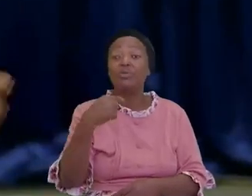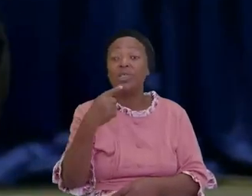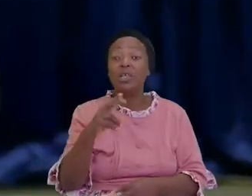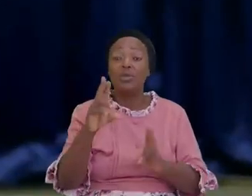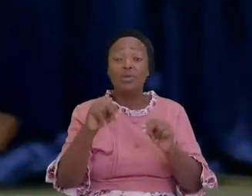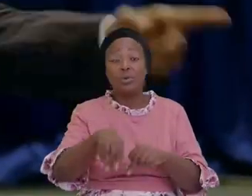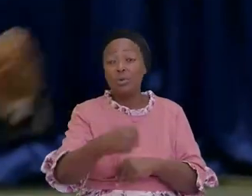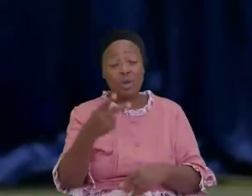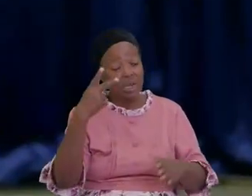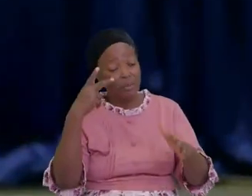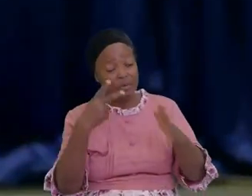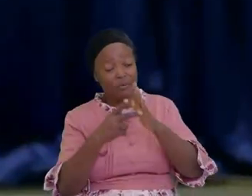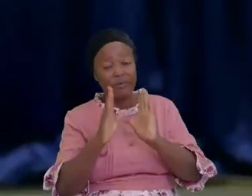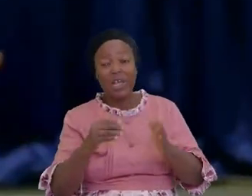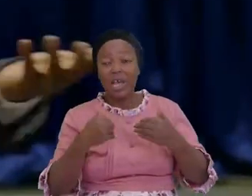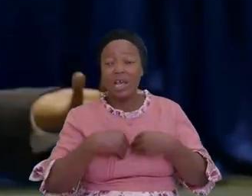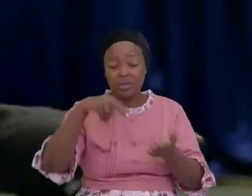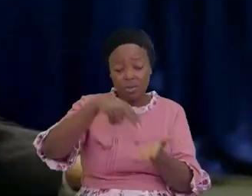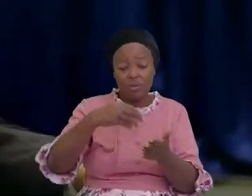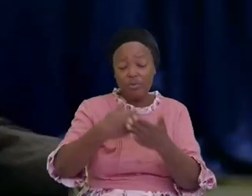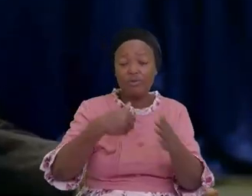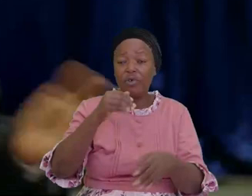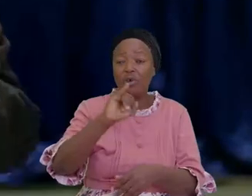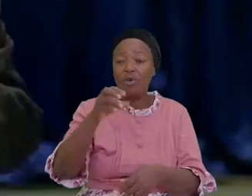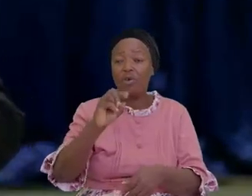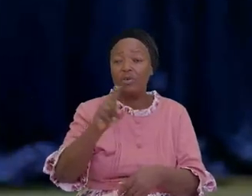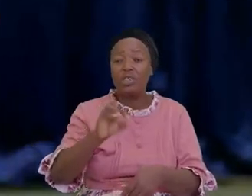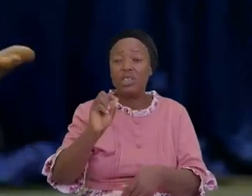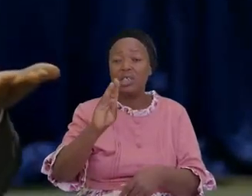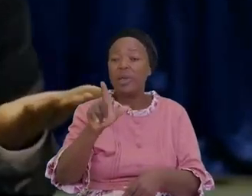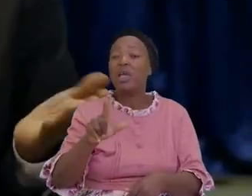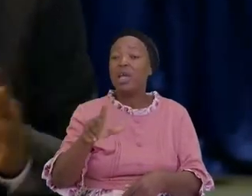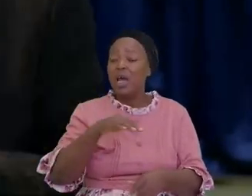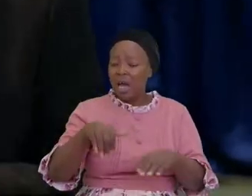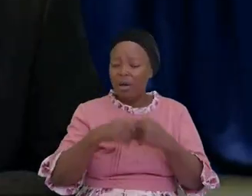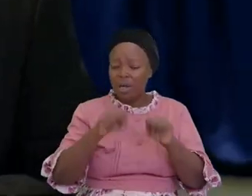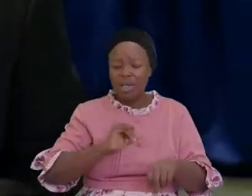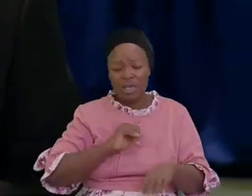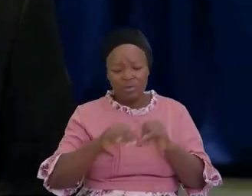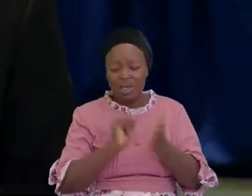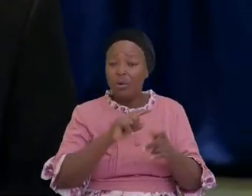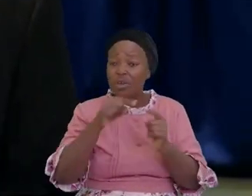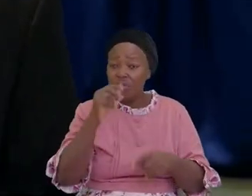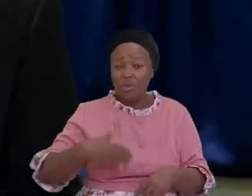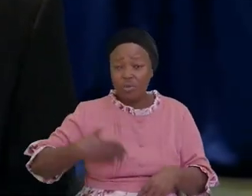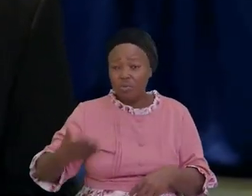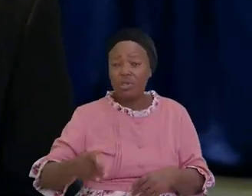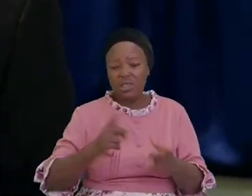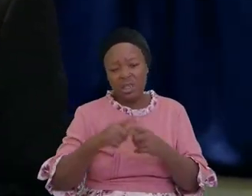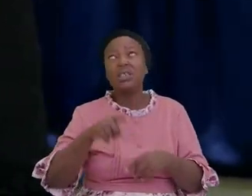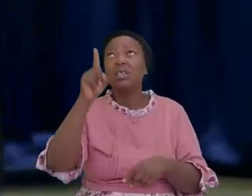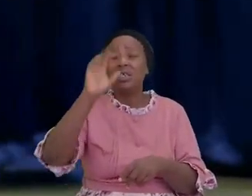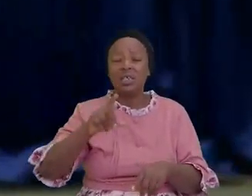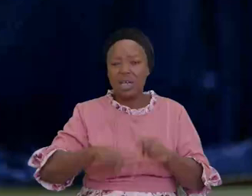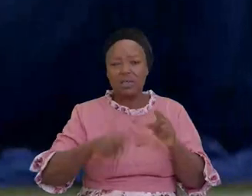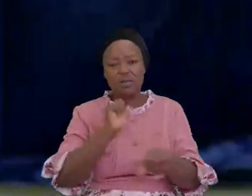parce que tu dis, aucun autre prophète n'a jamais tenu devant Jézabel. Comment est-ce que je peux le faire? Quand tu n'es pas